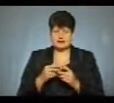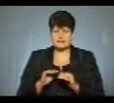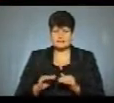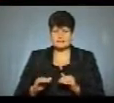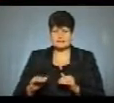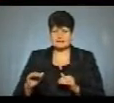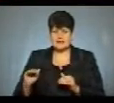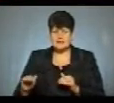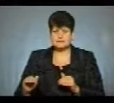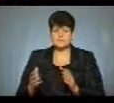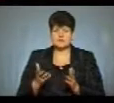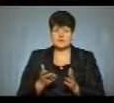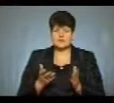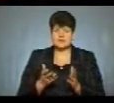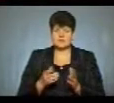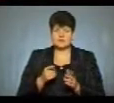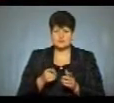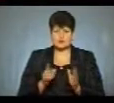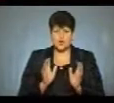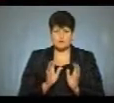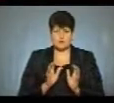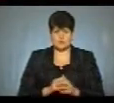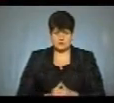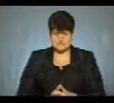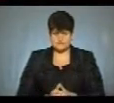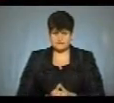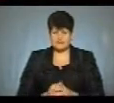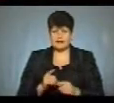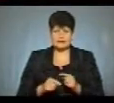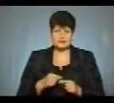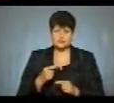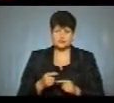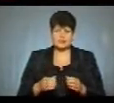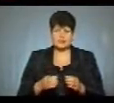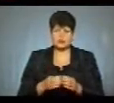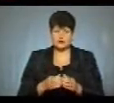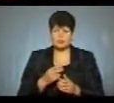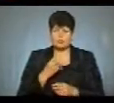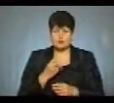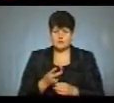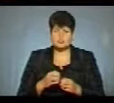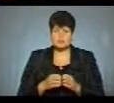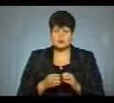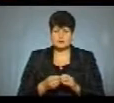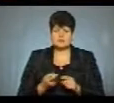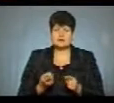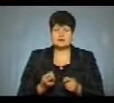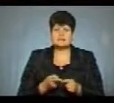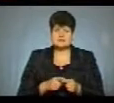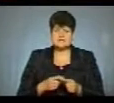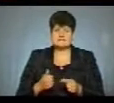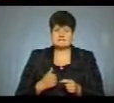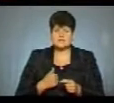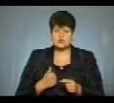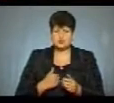дітей, якими вони опікуються. Наступна категорія, яку ми побачили як проблемну, це військовослужбовці, оскільки